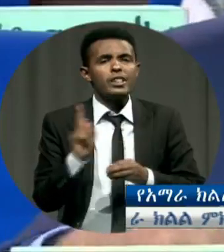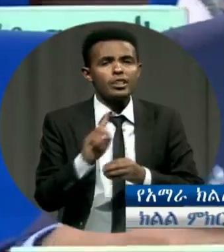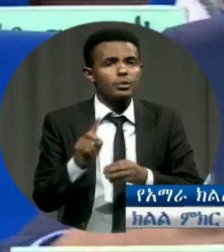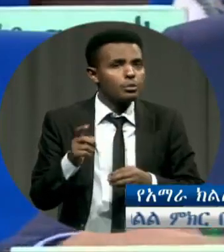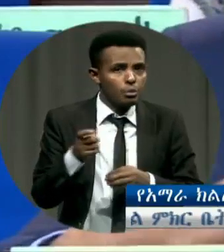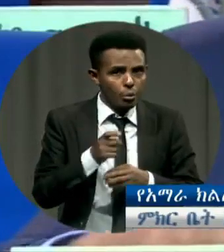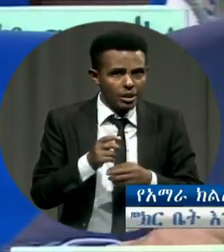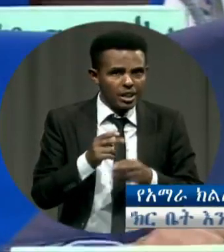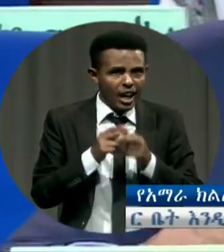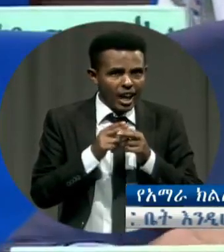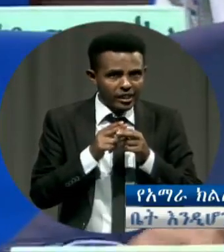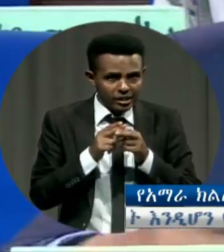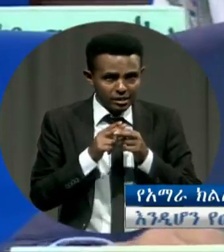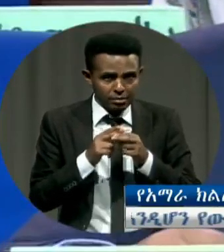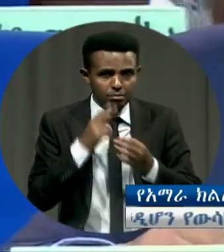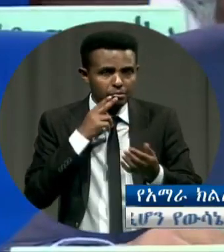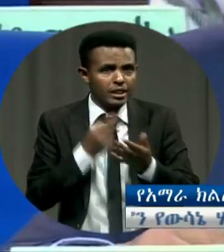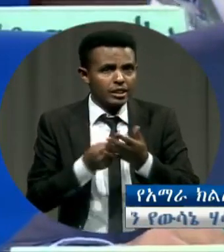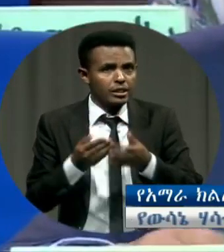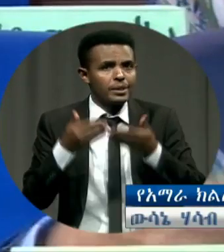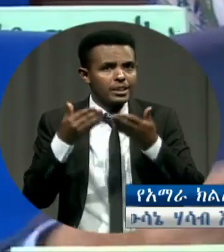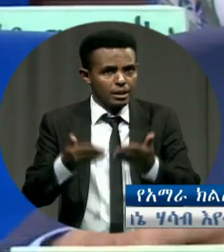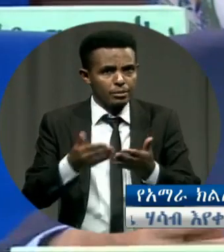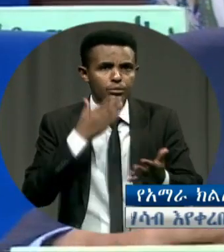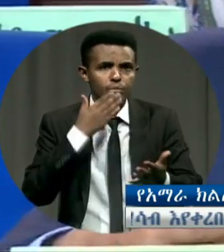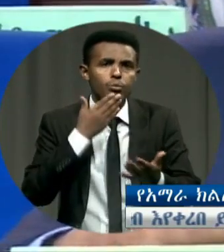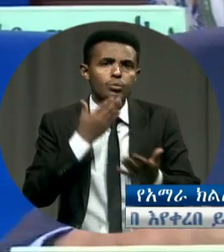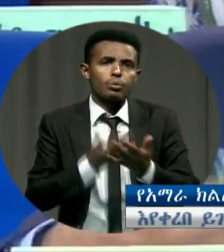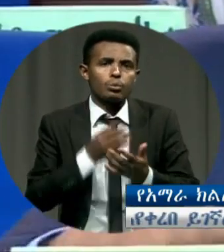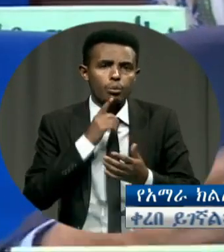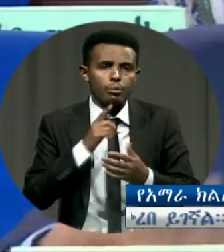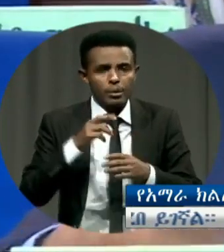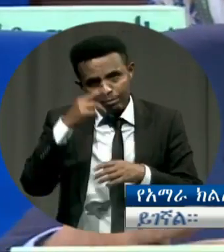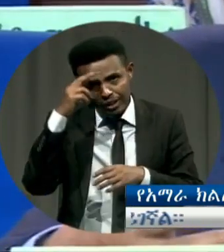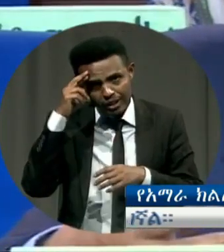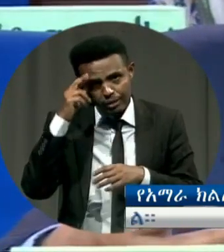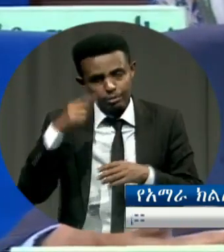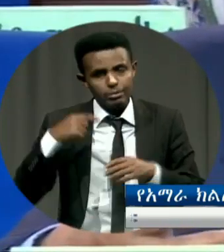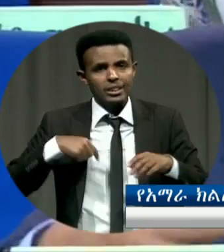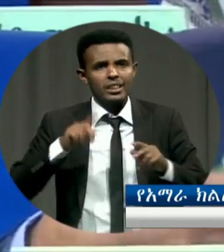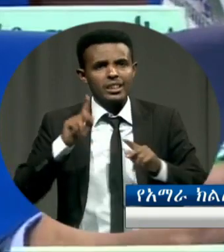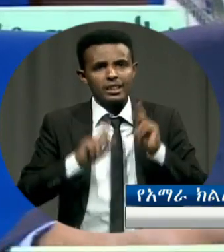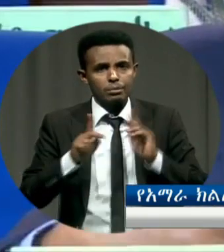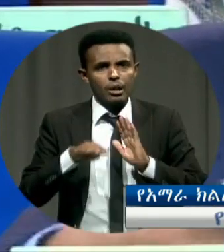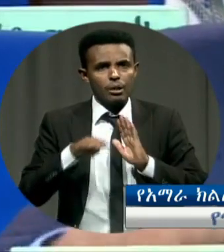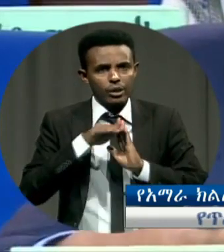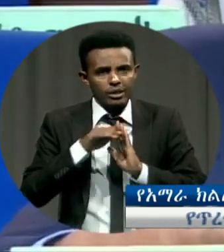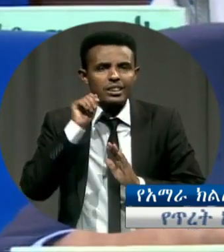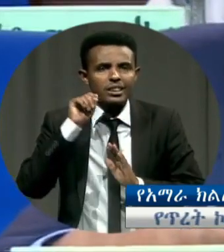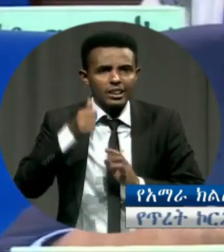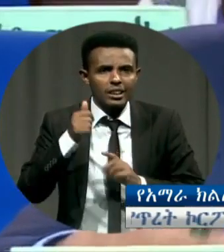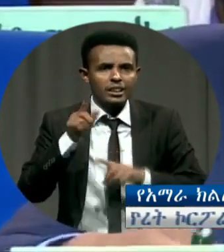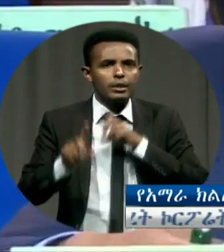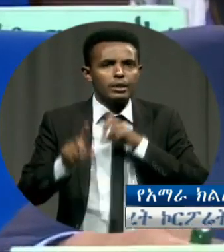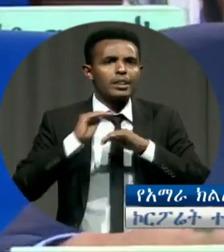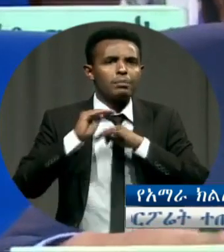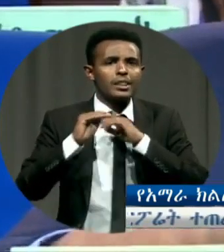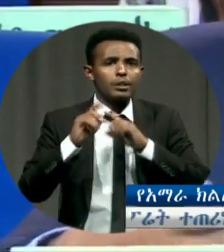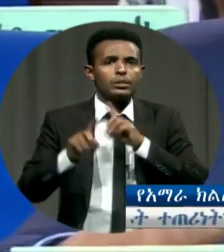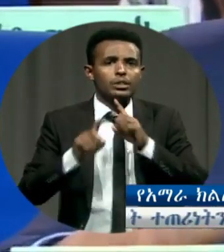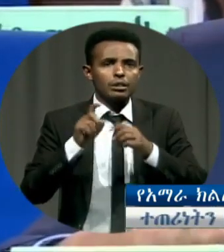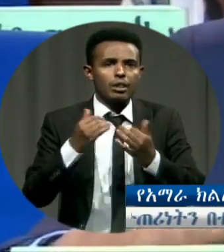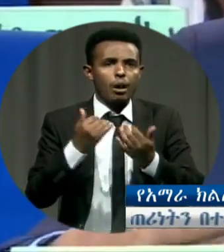እንደሆነ እንደው አጭር ግርድፍ መረጃ ቢቀርብልን ጥሩ ነው። ምክንያቱም እኛ የህዝብ ወኪሎች ስለሆን ነገ በየመድረኩ ጥያቄ ከተነሳ